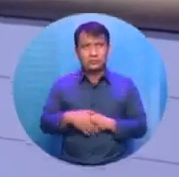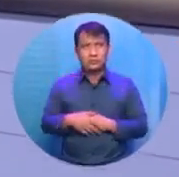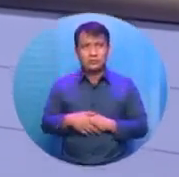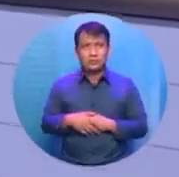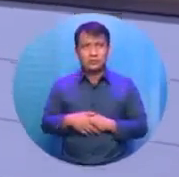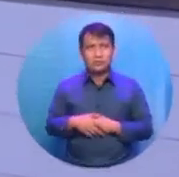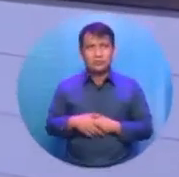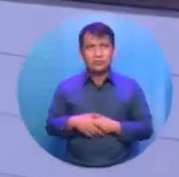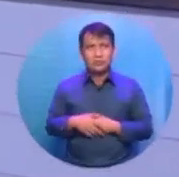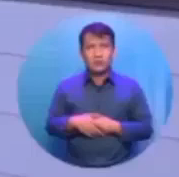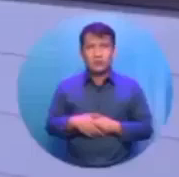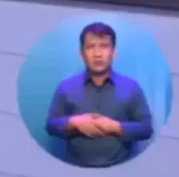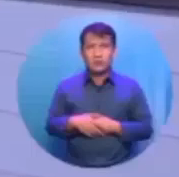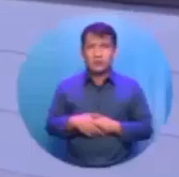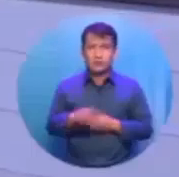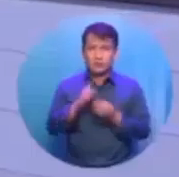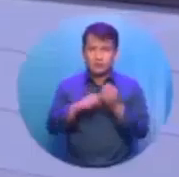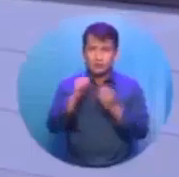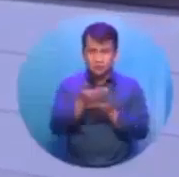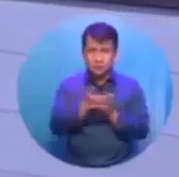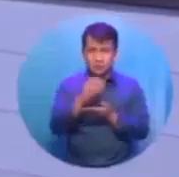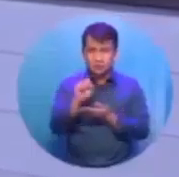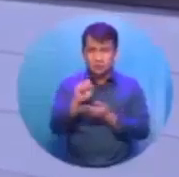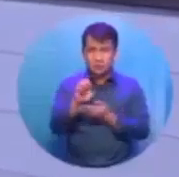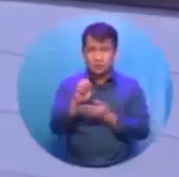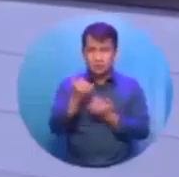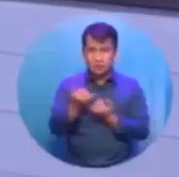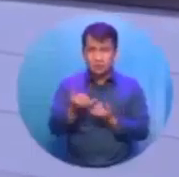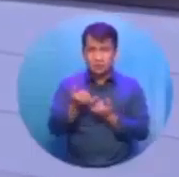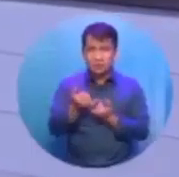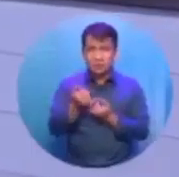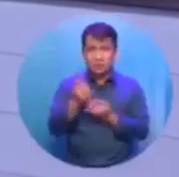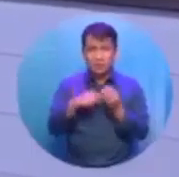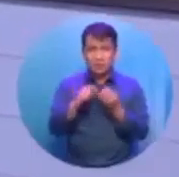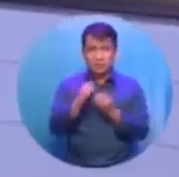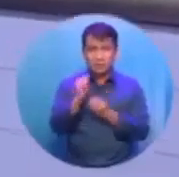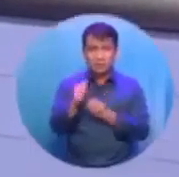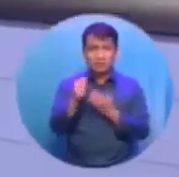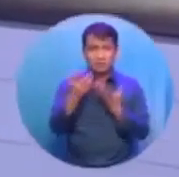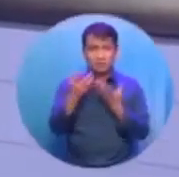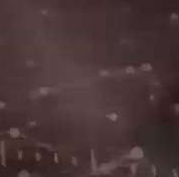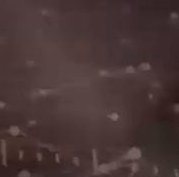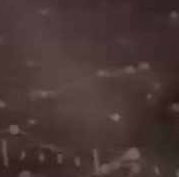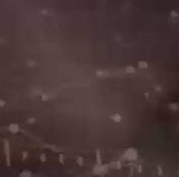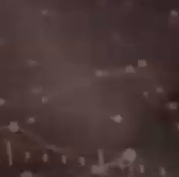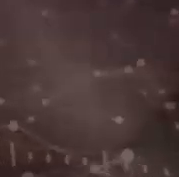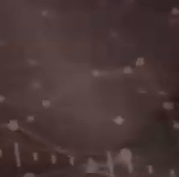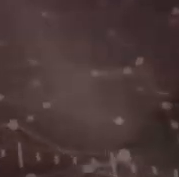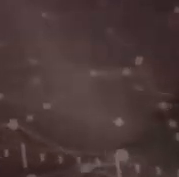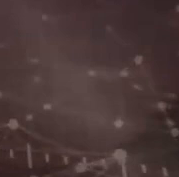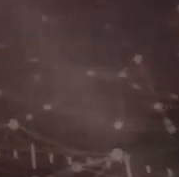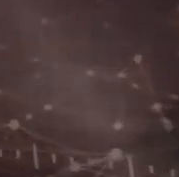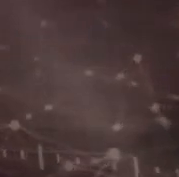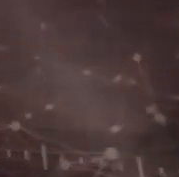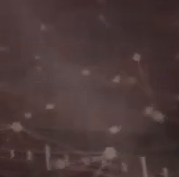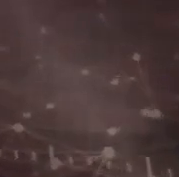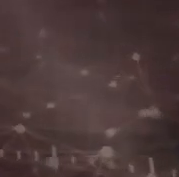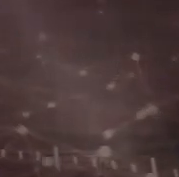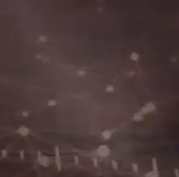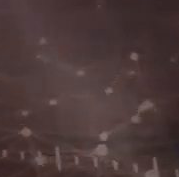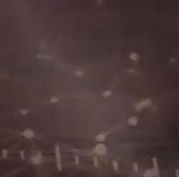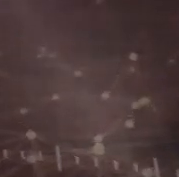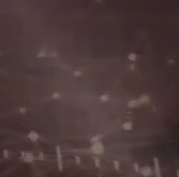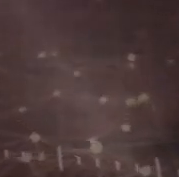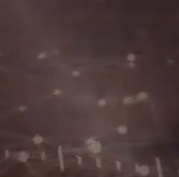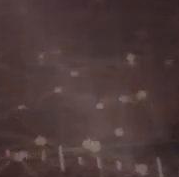By the way, eto po, ang kasong ito ay supposed to be na-solve na. Pero para kay Mrs., hindi